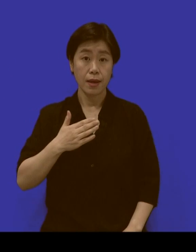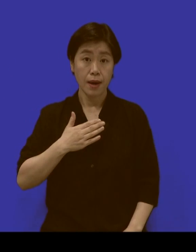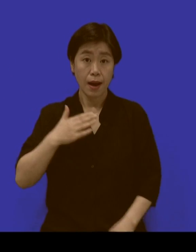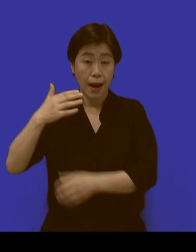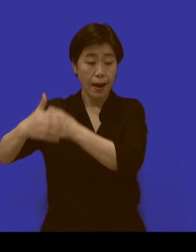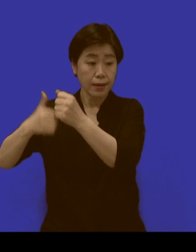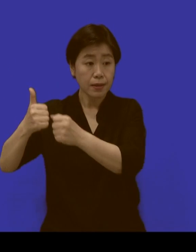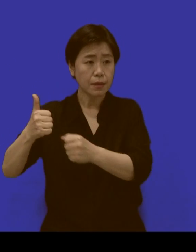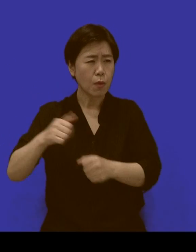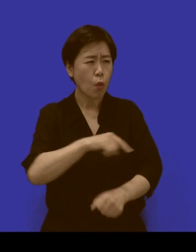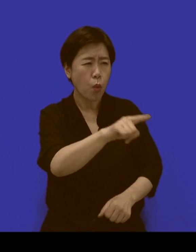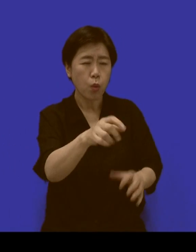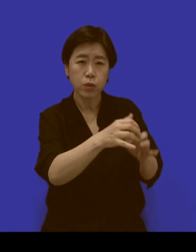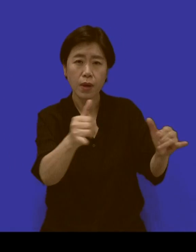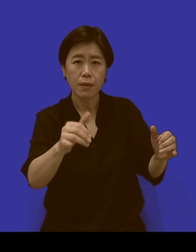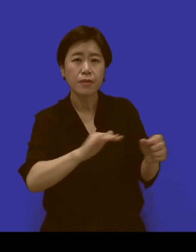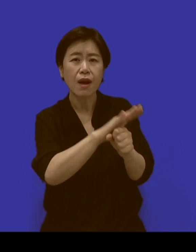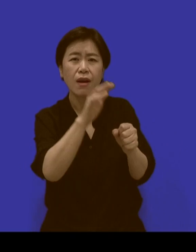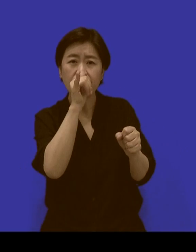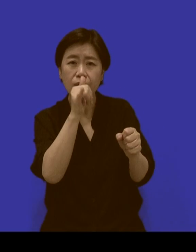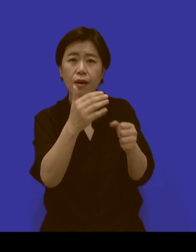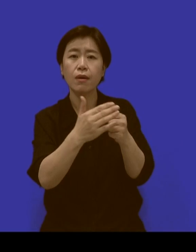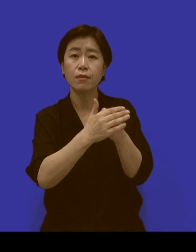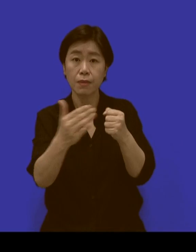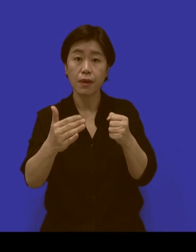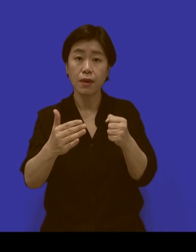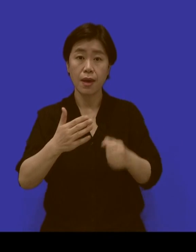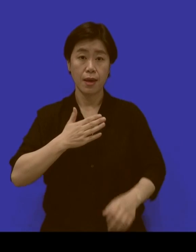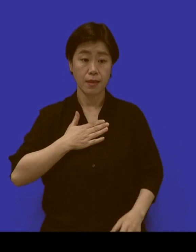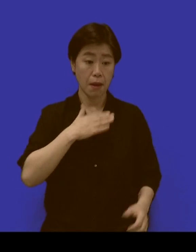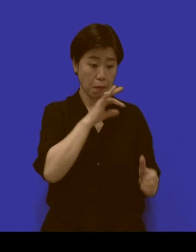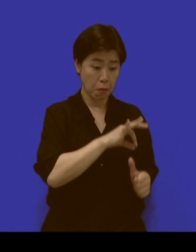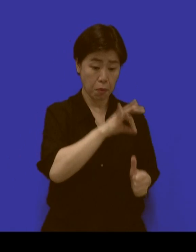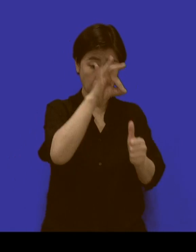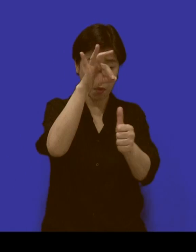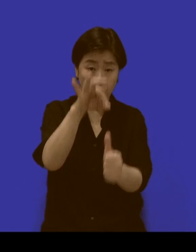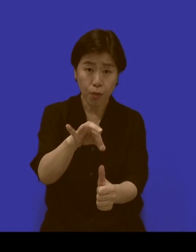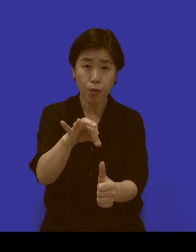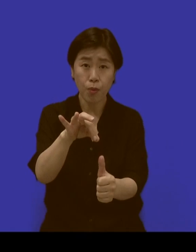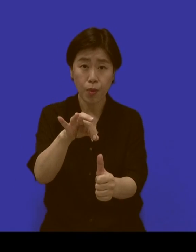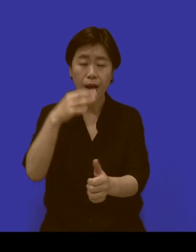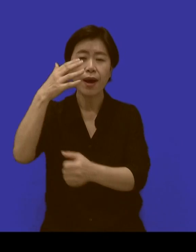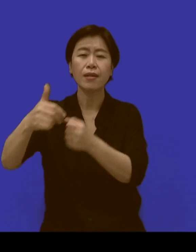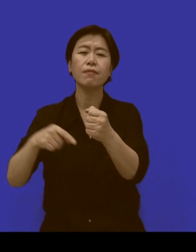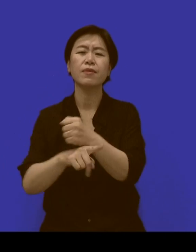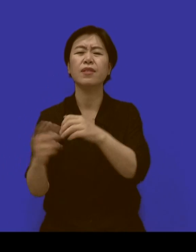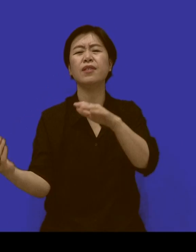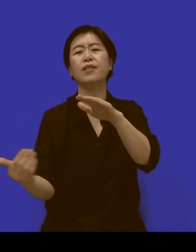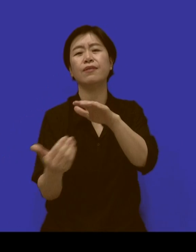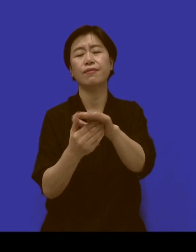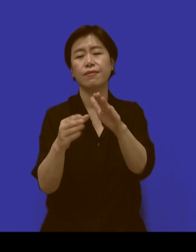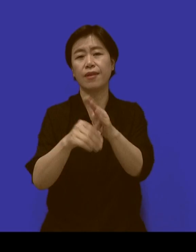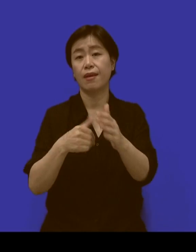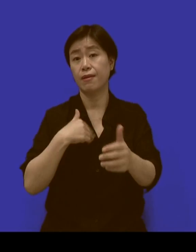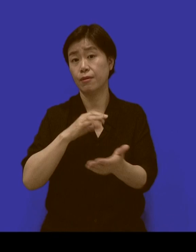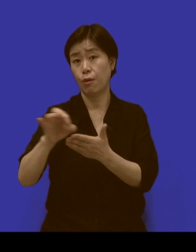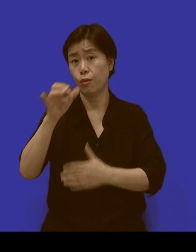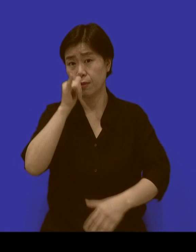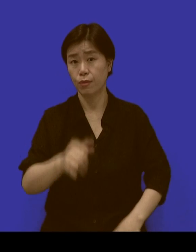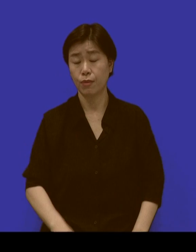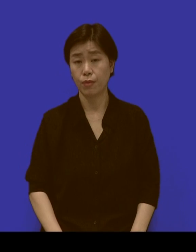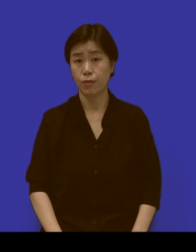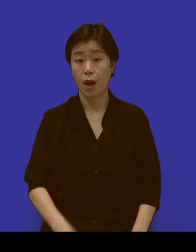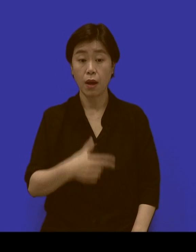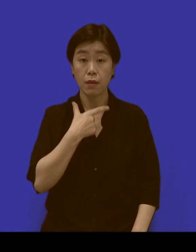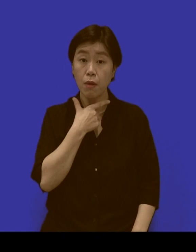당직을 그곳에서 하도록 하나님의 섭리로 저를 사용하시길 원하셨던 거죠. 그러네요. 그래서 제가